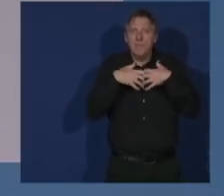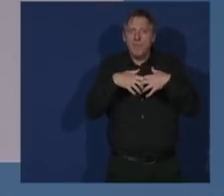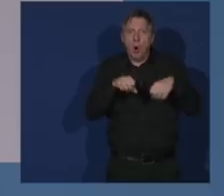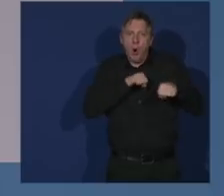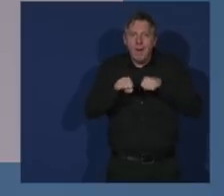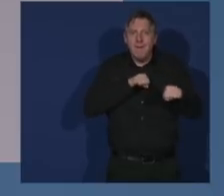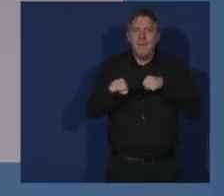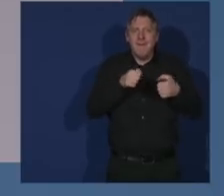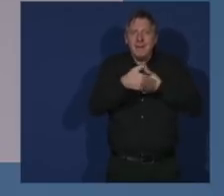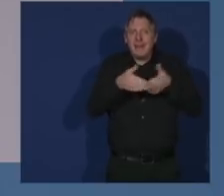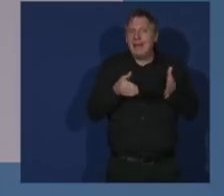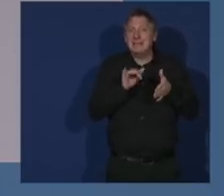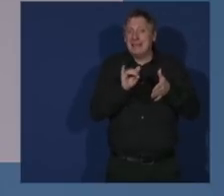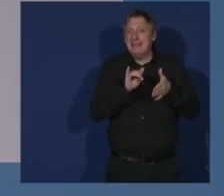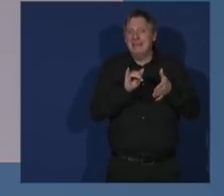nos adhérents.